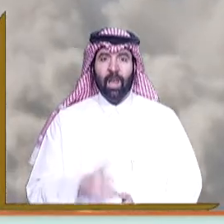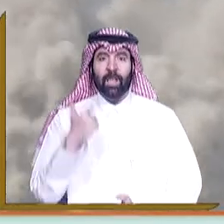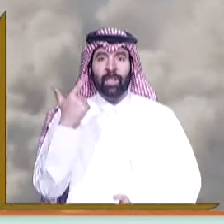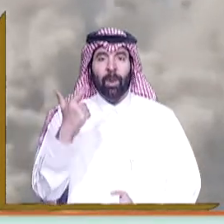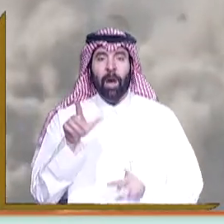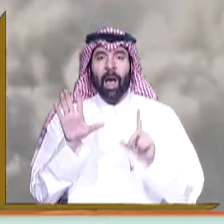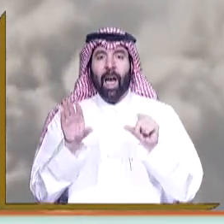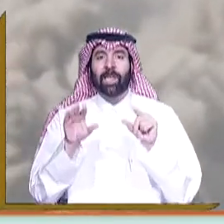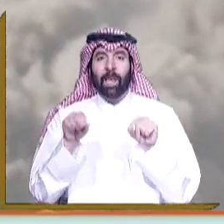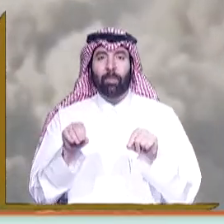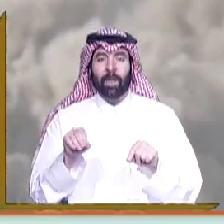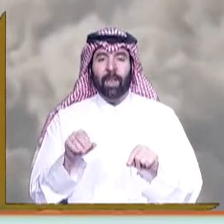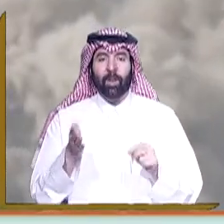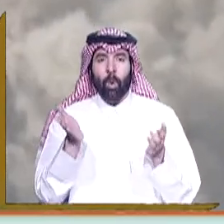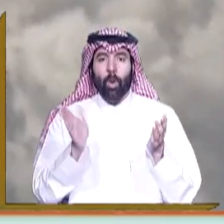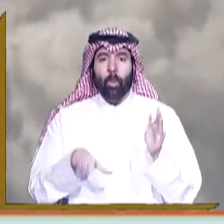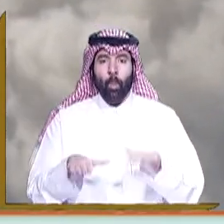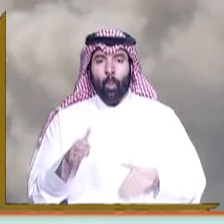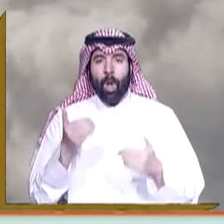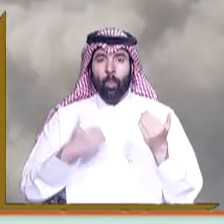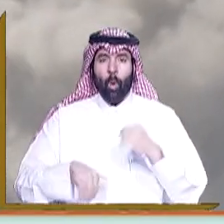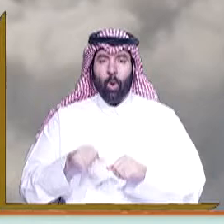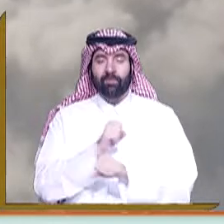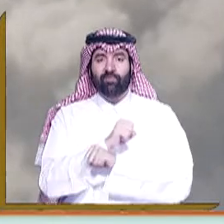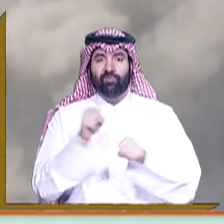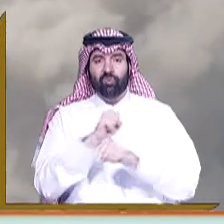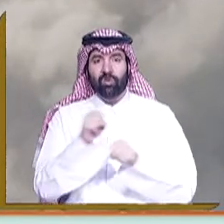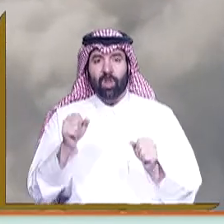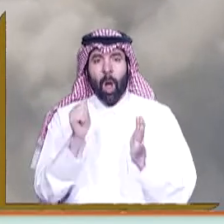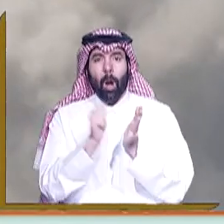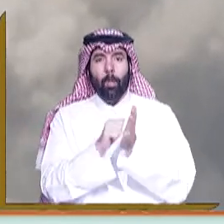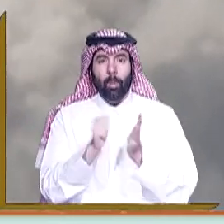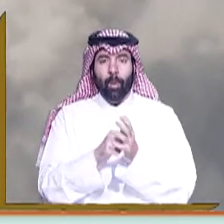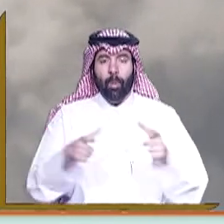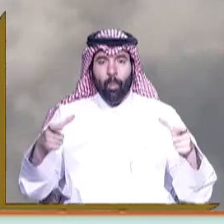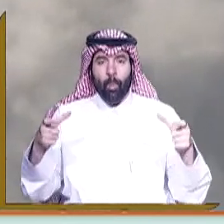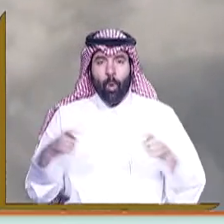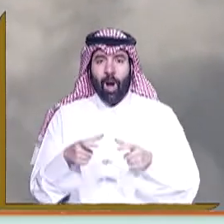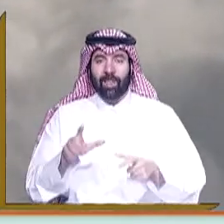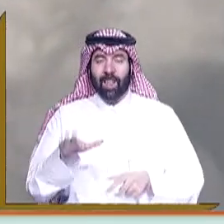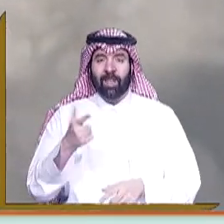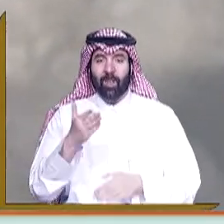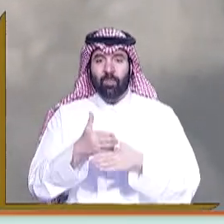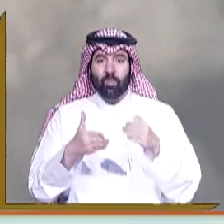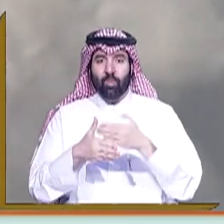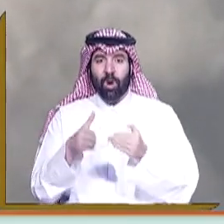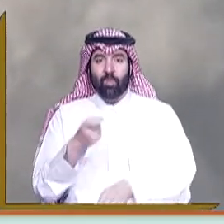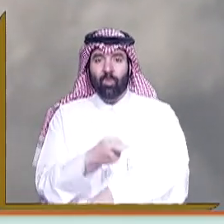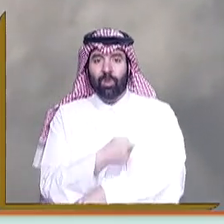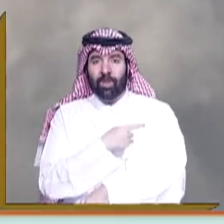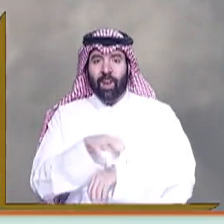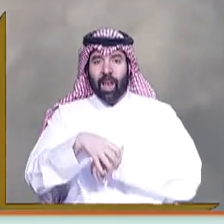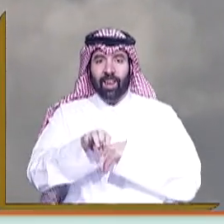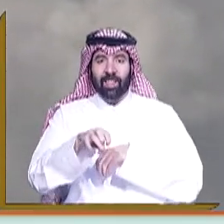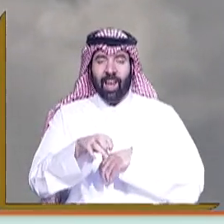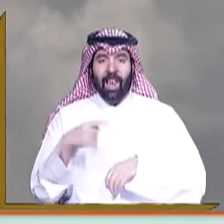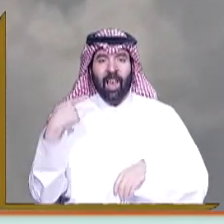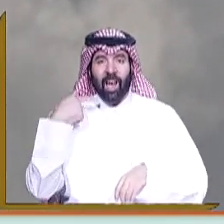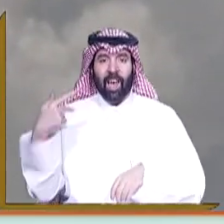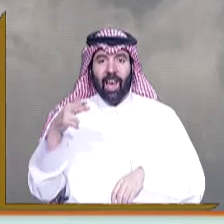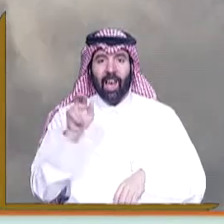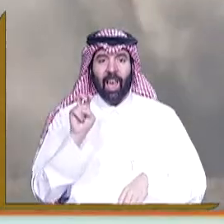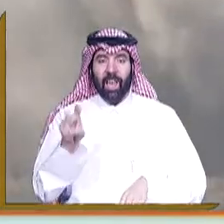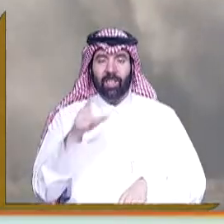7 أسابيع من القتل والدمار وقصف ومحاصرة المستشفيات في قطاع غزة، جرائم